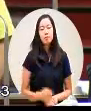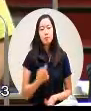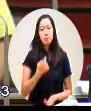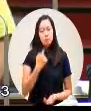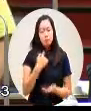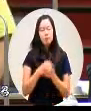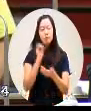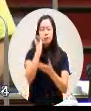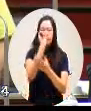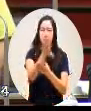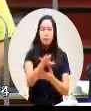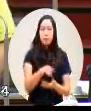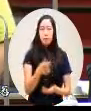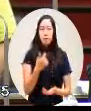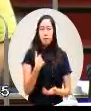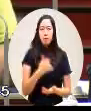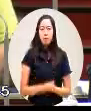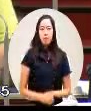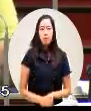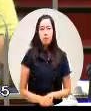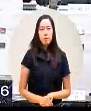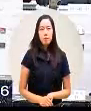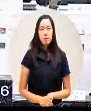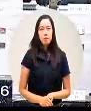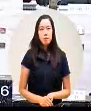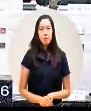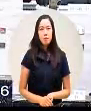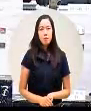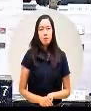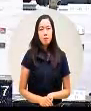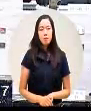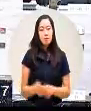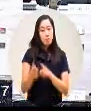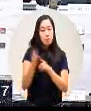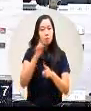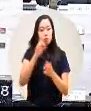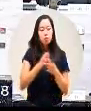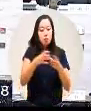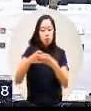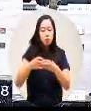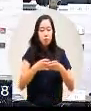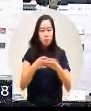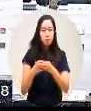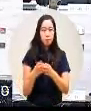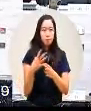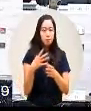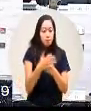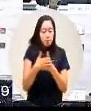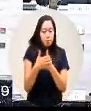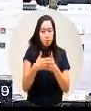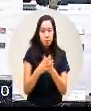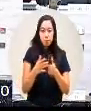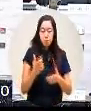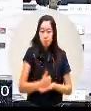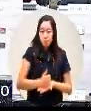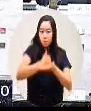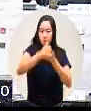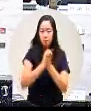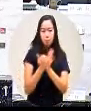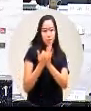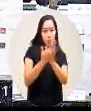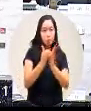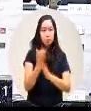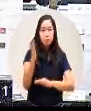啊， 一做，你来我看，团结捍卫尊严，拒绝政治迫